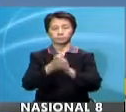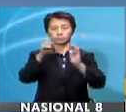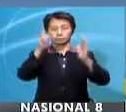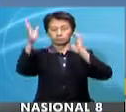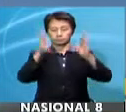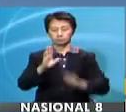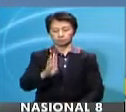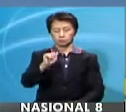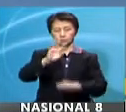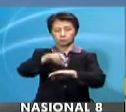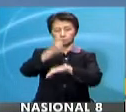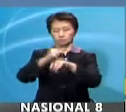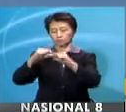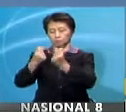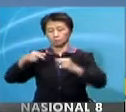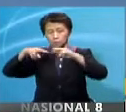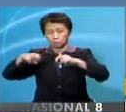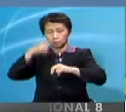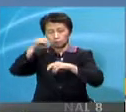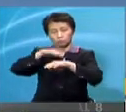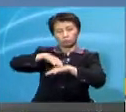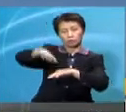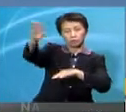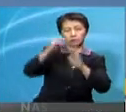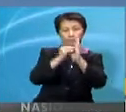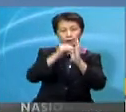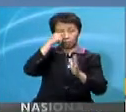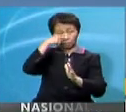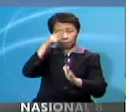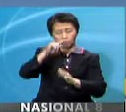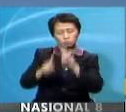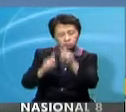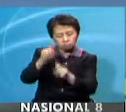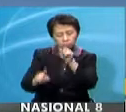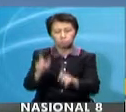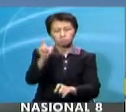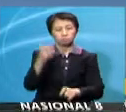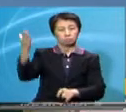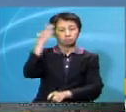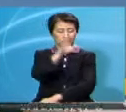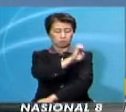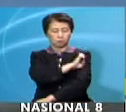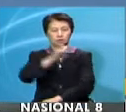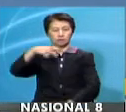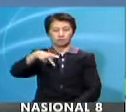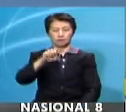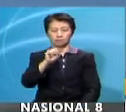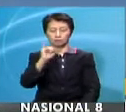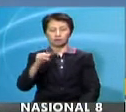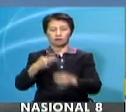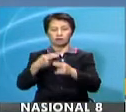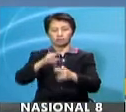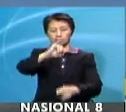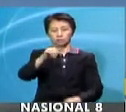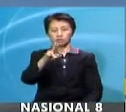ya Bukit aman menubuhkan pasukan penyiasat untuk dihantar ke Bangkok bagi menyoal siasat bekas eksekutif petrol Saudi International jaier